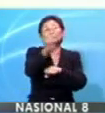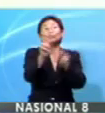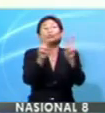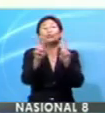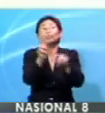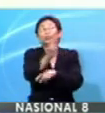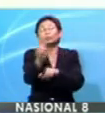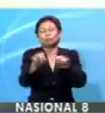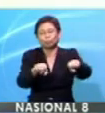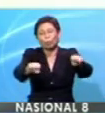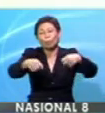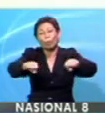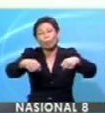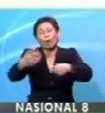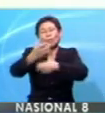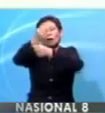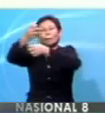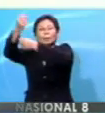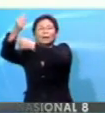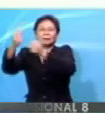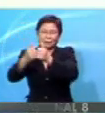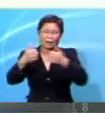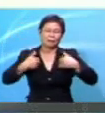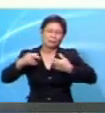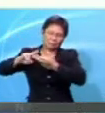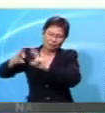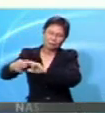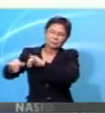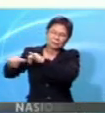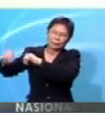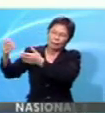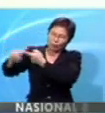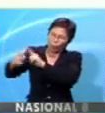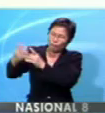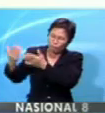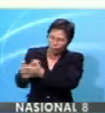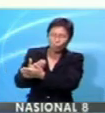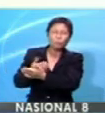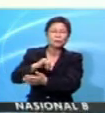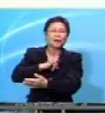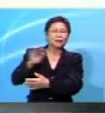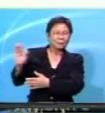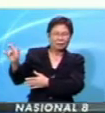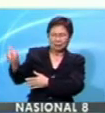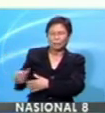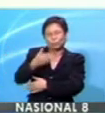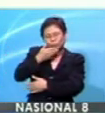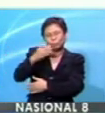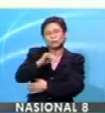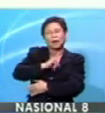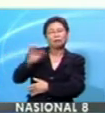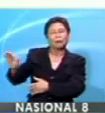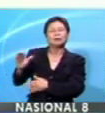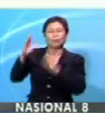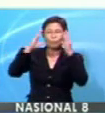ang juara saya mengharapkan dengan adanya Rakan pasukan yang baru Saya rasa dia lebih Walaupun dia muda dan Saya rasa dia